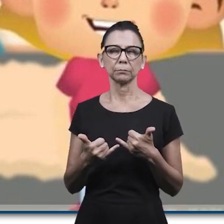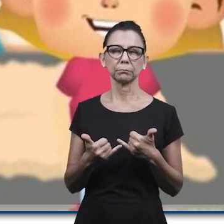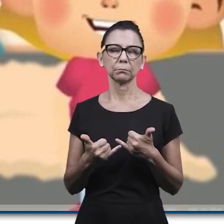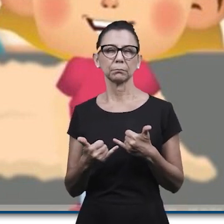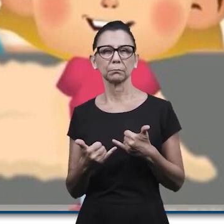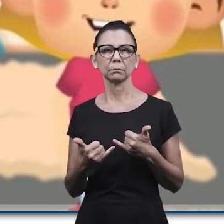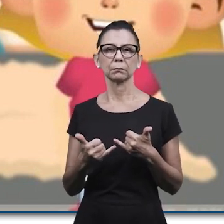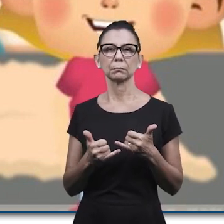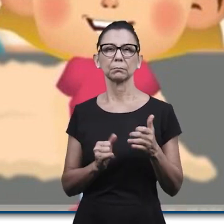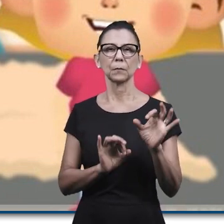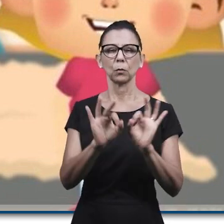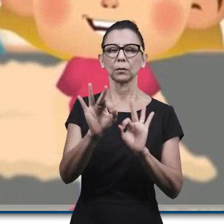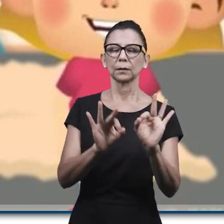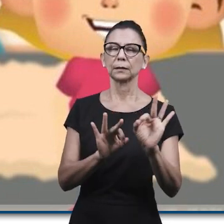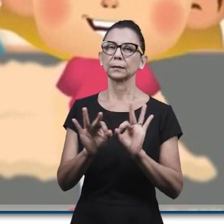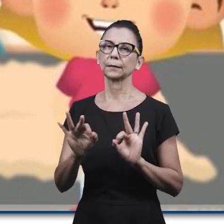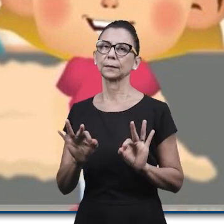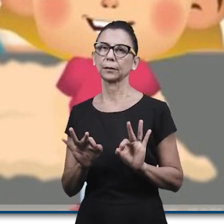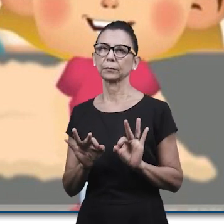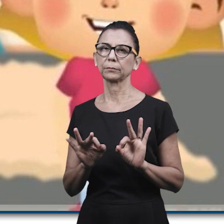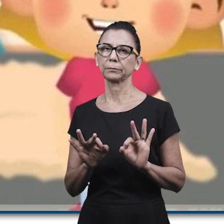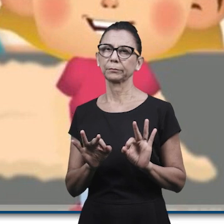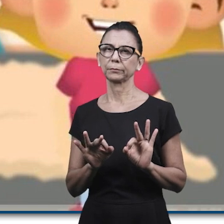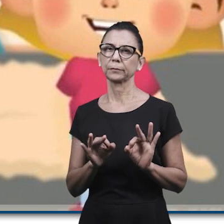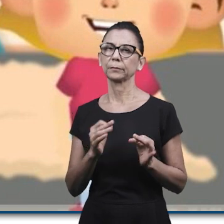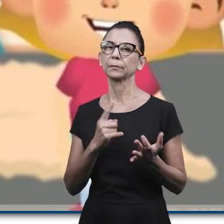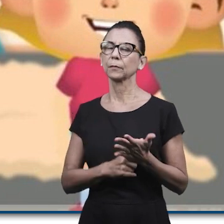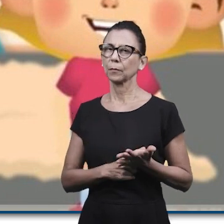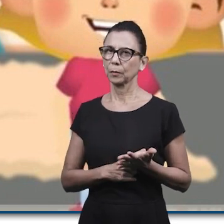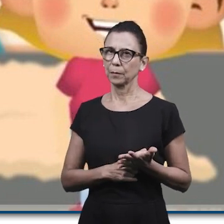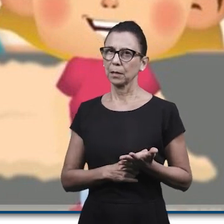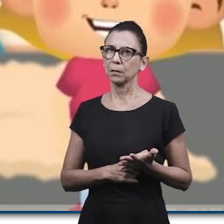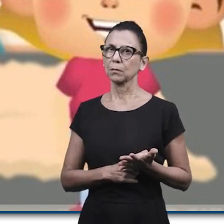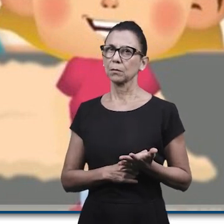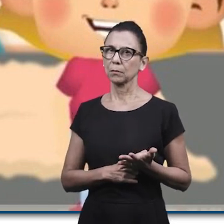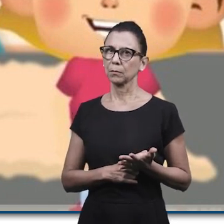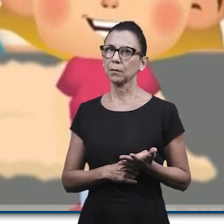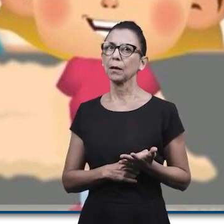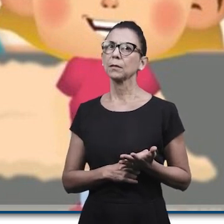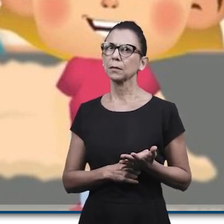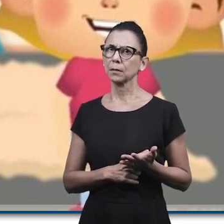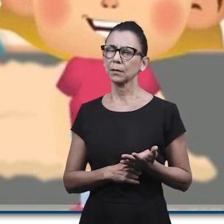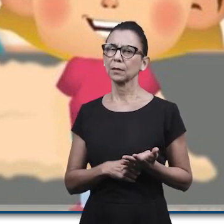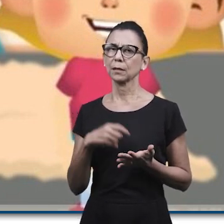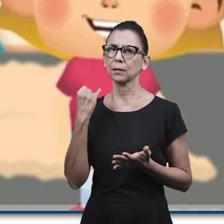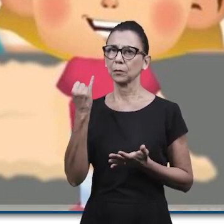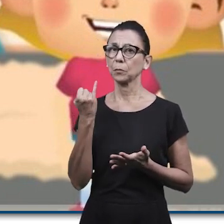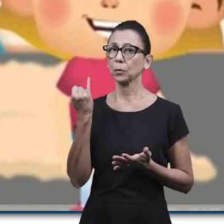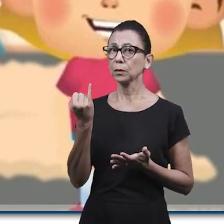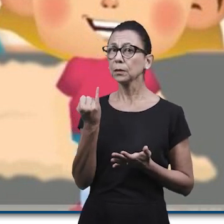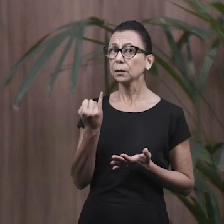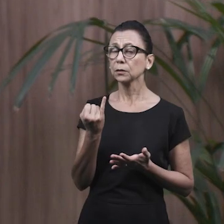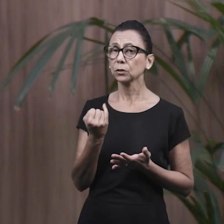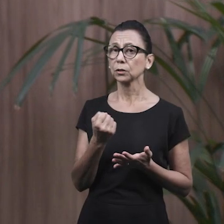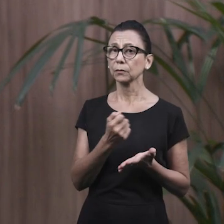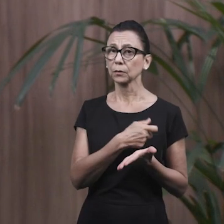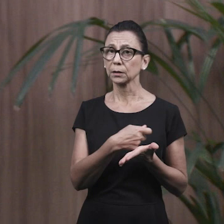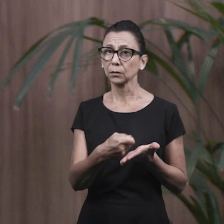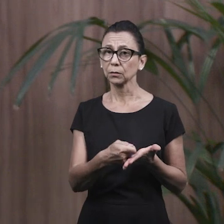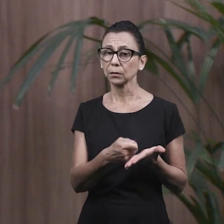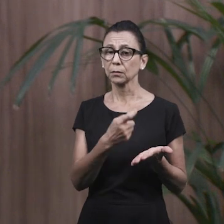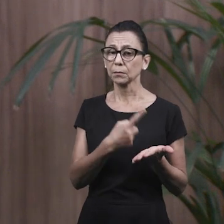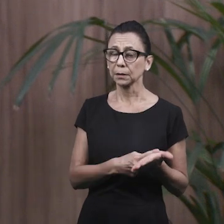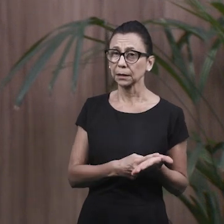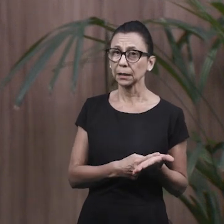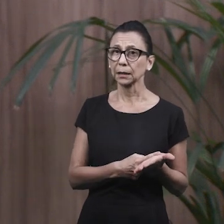demande l'organisation. Nous avons mis cela dans l'agenda. Il est important pour réserver des jours, des moments juste pour